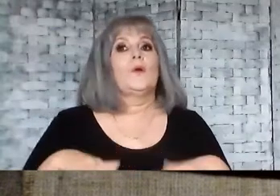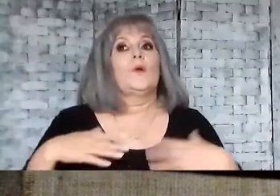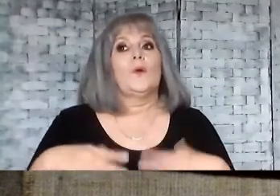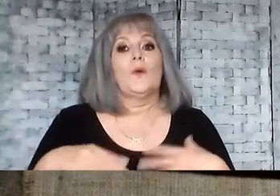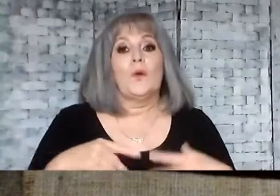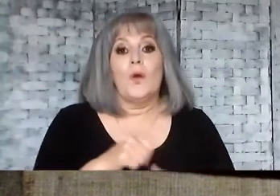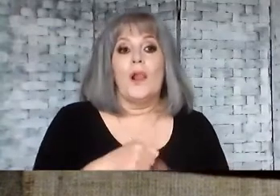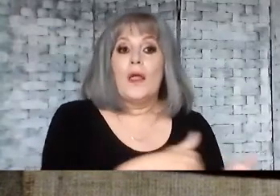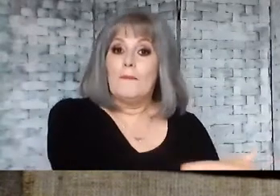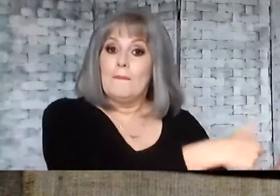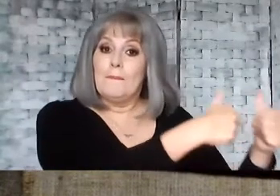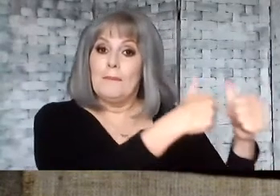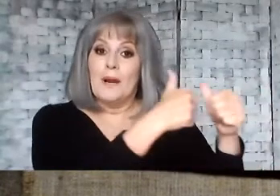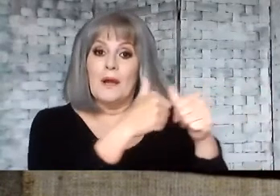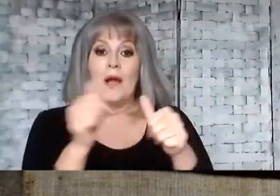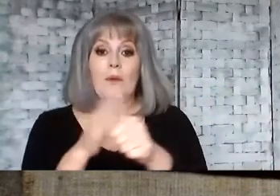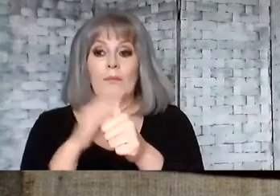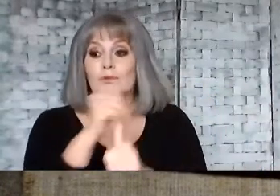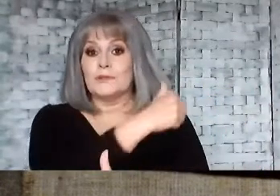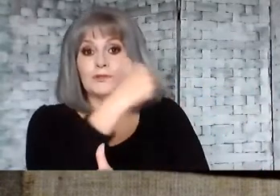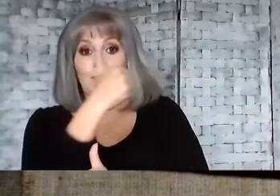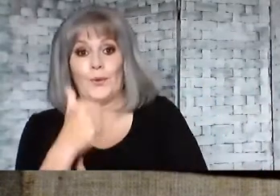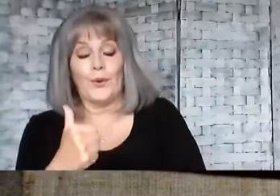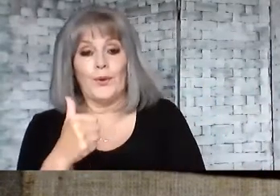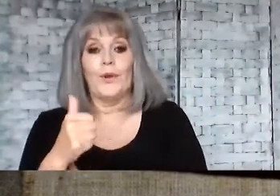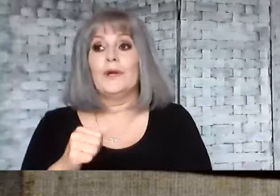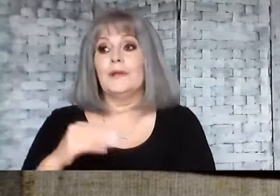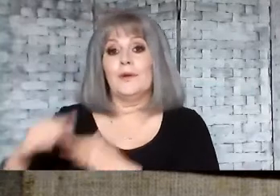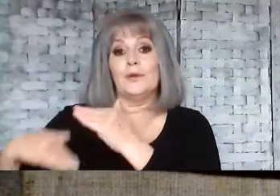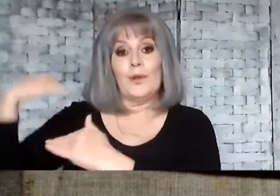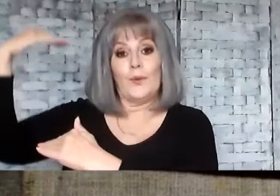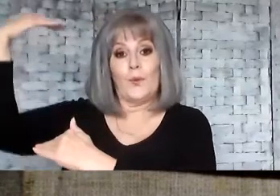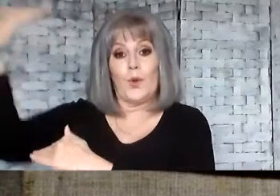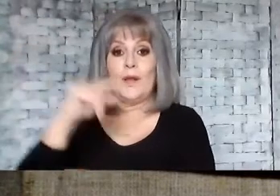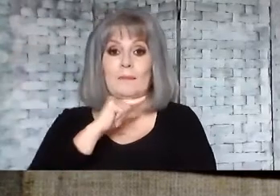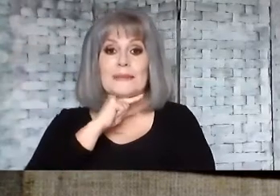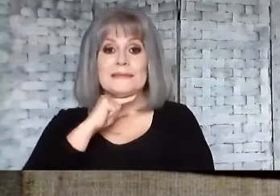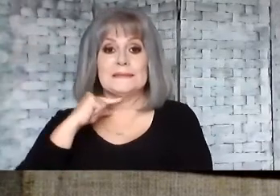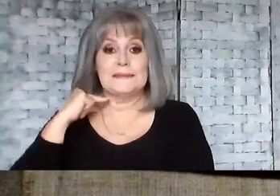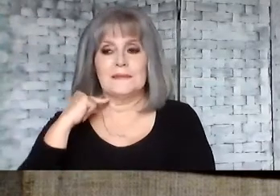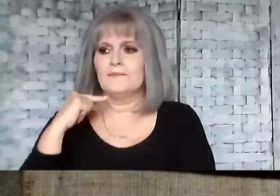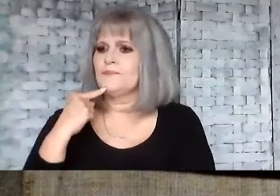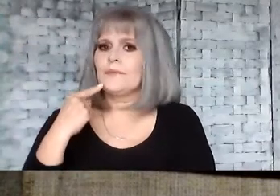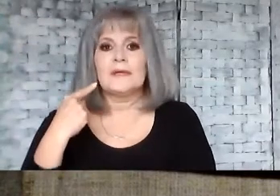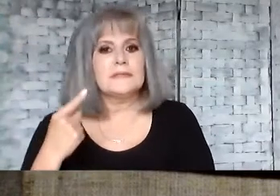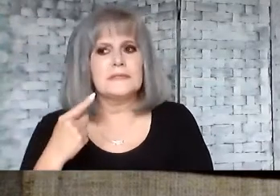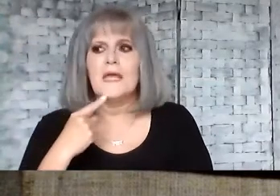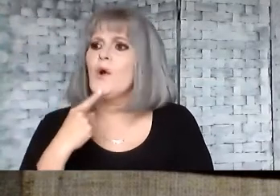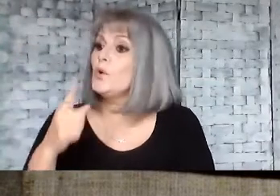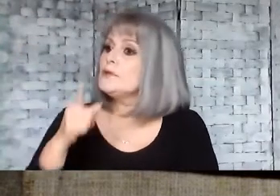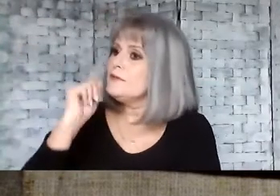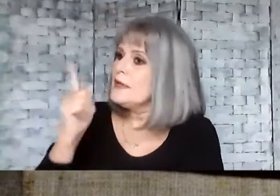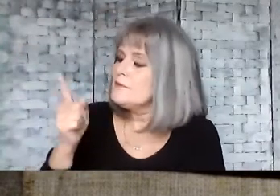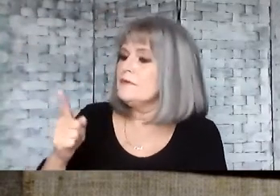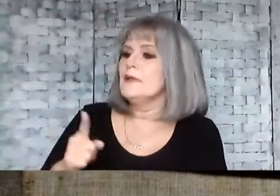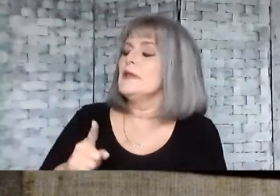versigtig gaan haal hulle die apostels, bring hulle na die vergadering toe en die hoofpriester en die leier sê, het ons nie vir julle beveel, julle mag